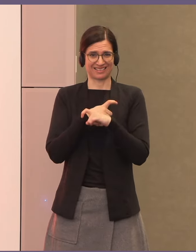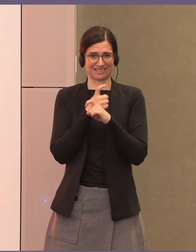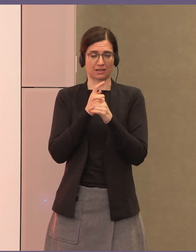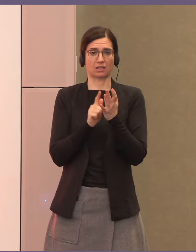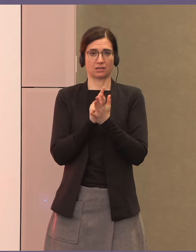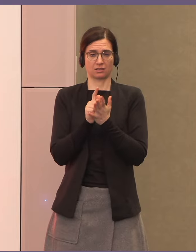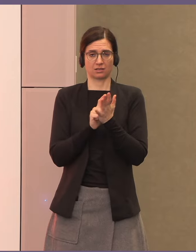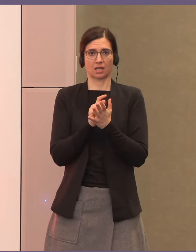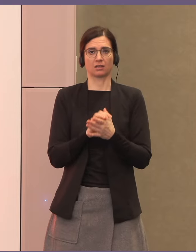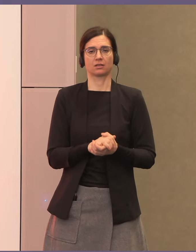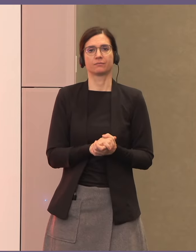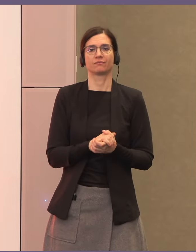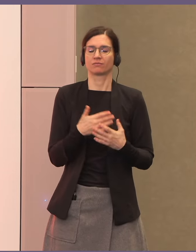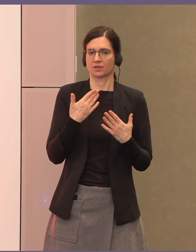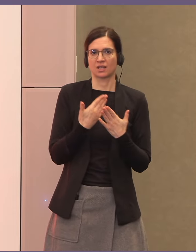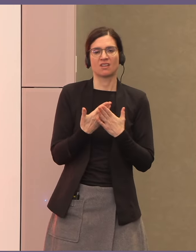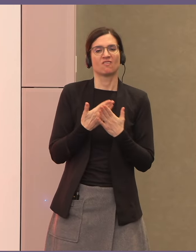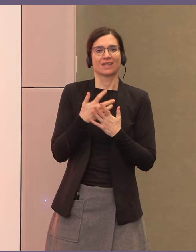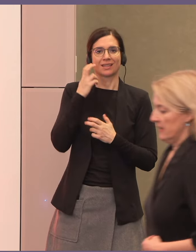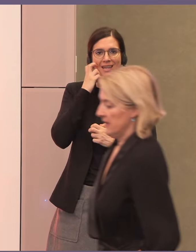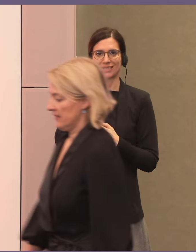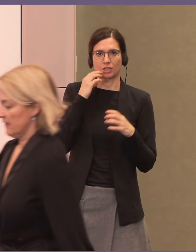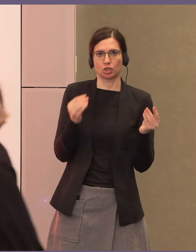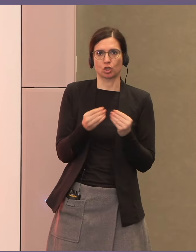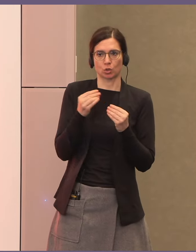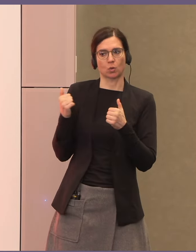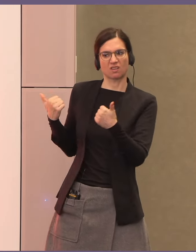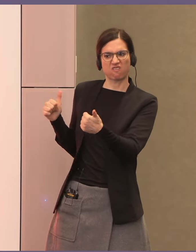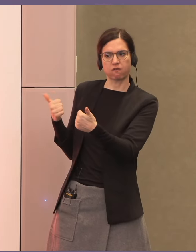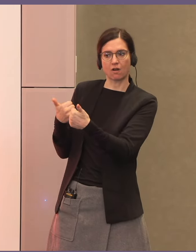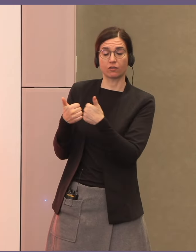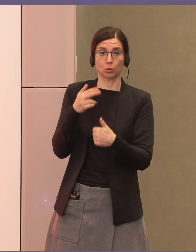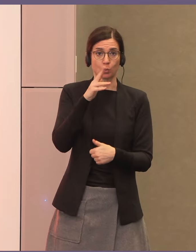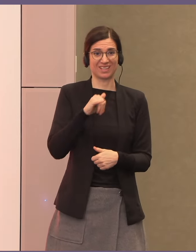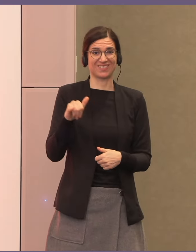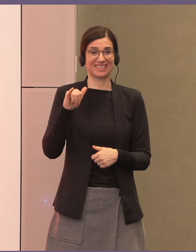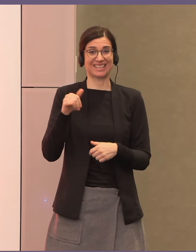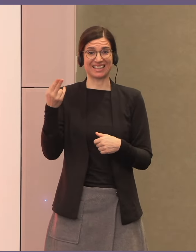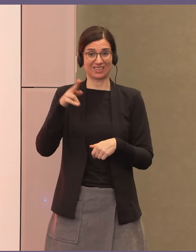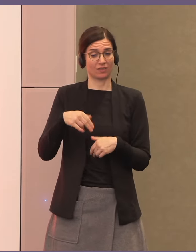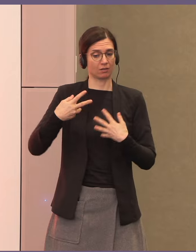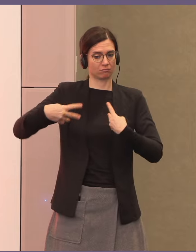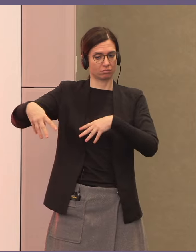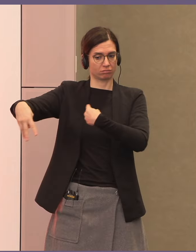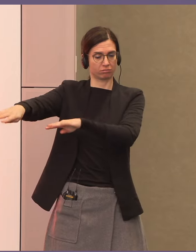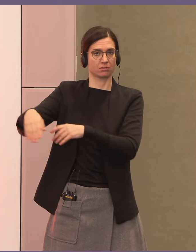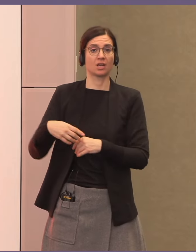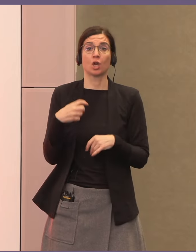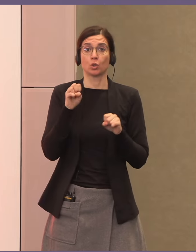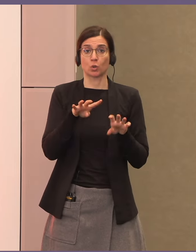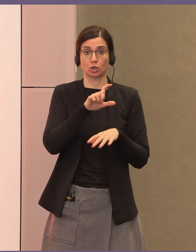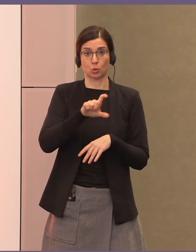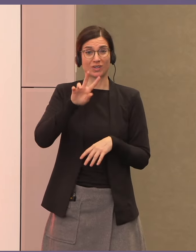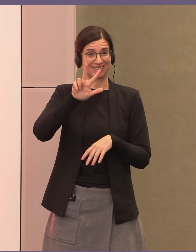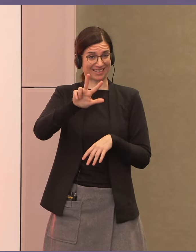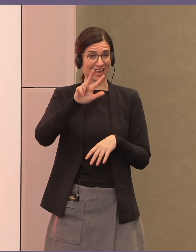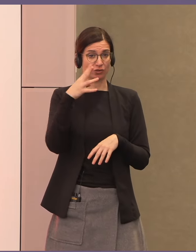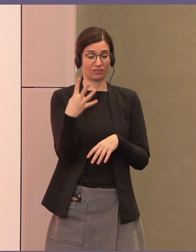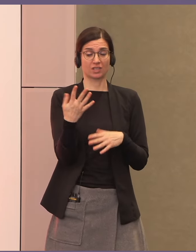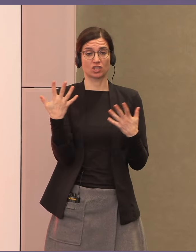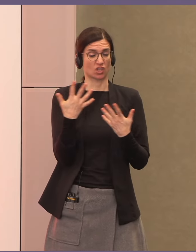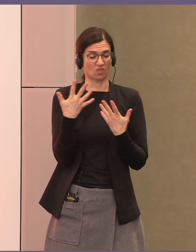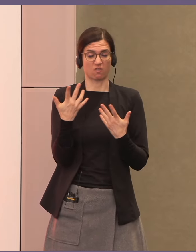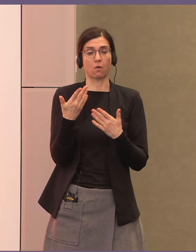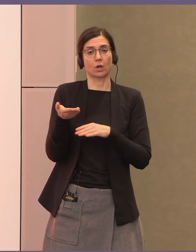vielleicht bekannt, wurde sie aus rassistischen Gründen verfolgt, von der Universität Wien vertrieben. 1943 starb sie im KZ